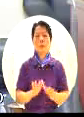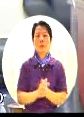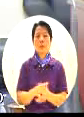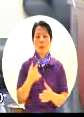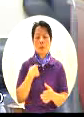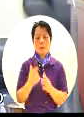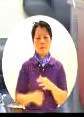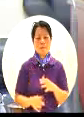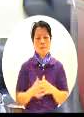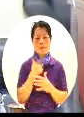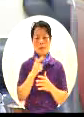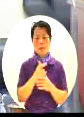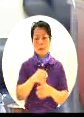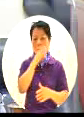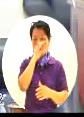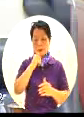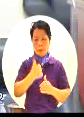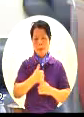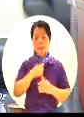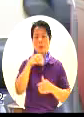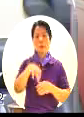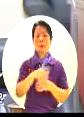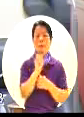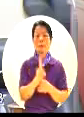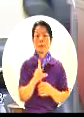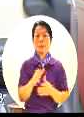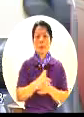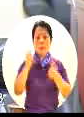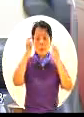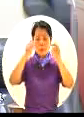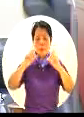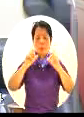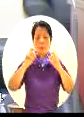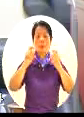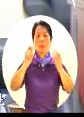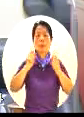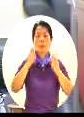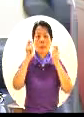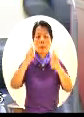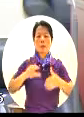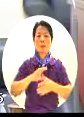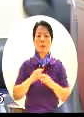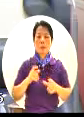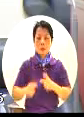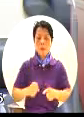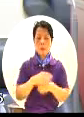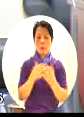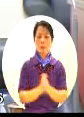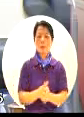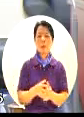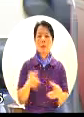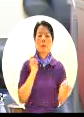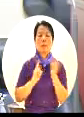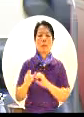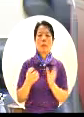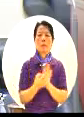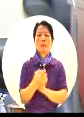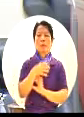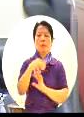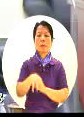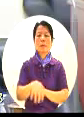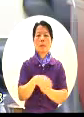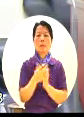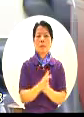优势，包括高雄港，你看咱整个自由经济示范区，包括软体科学园